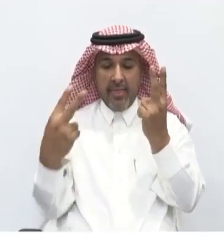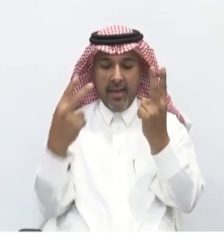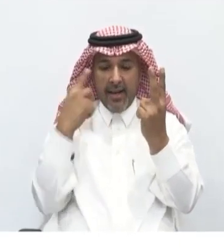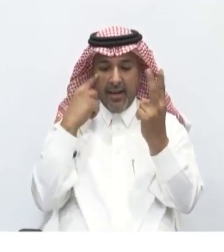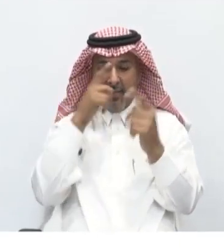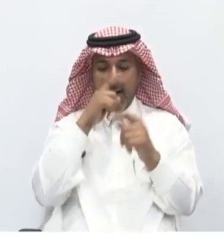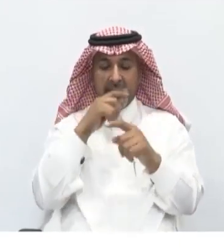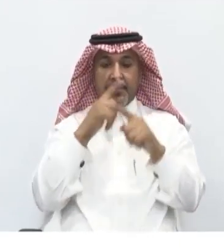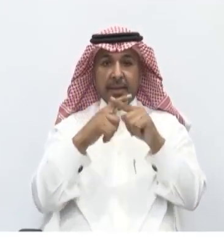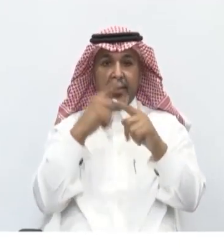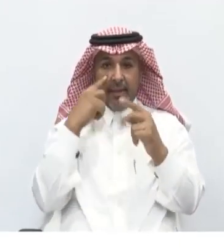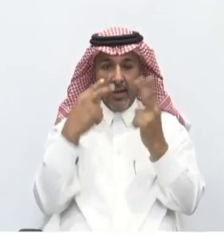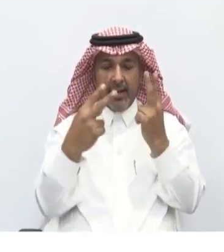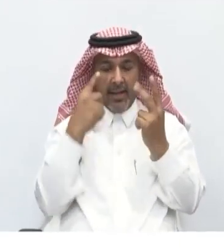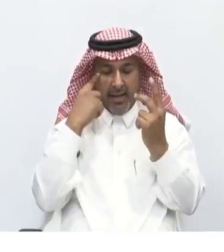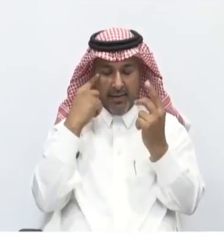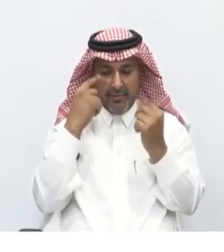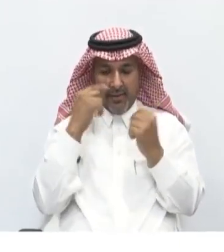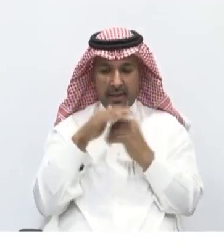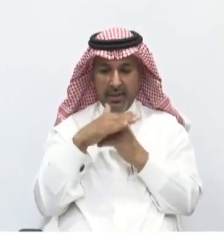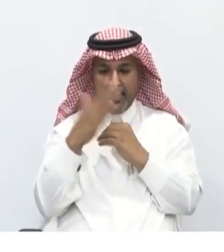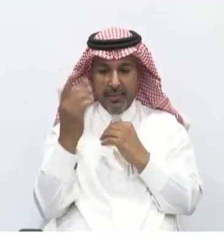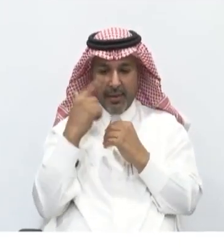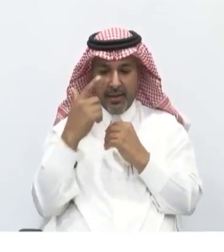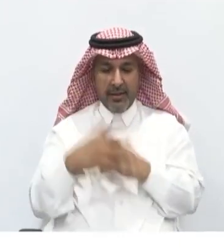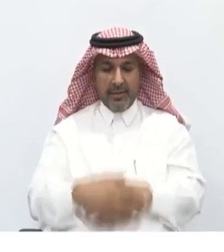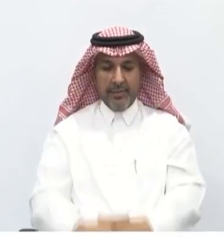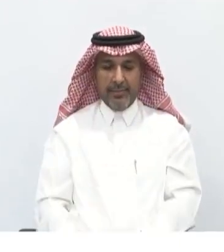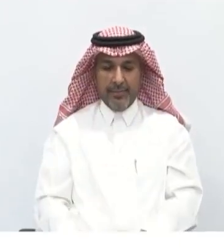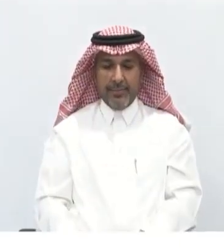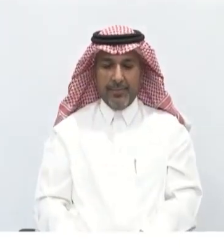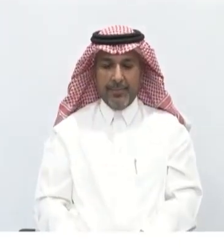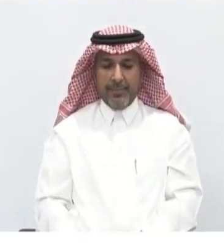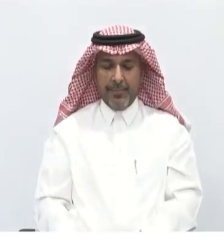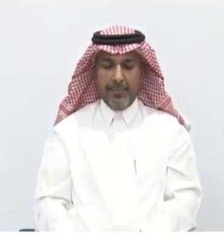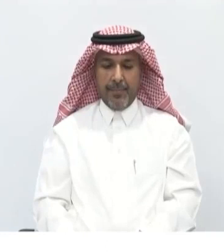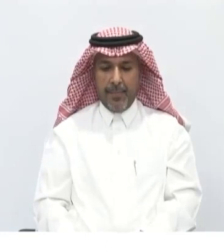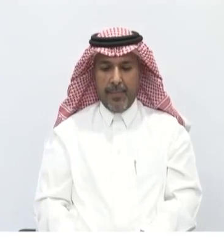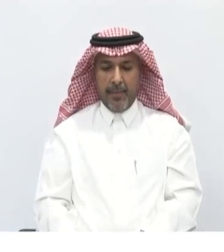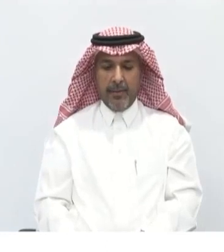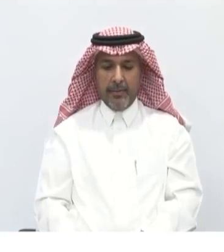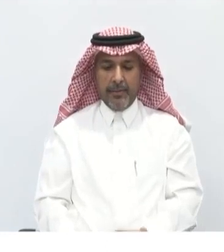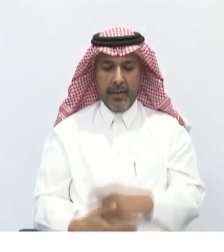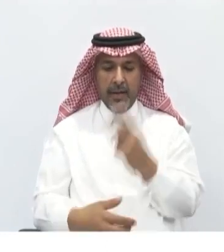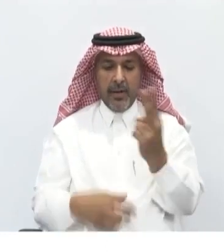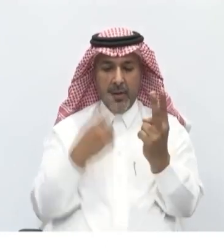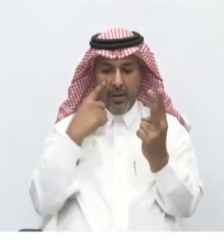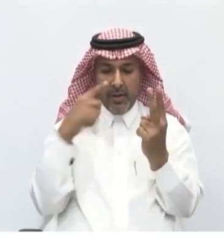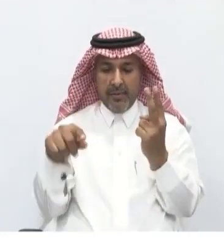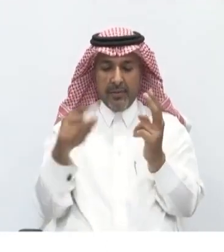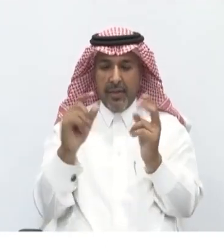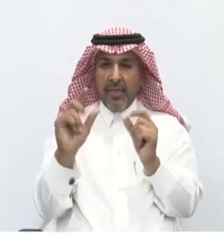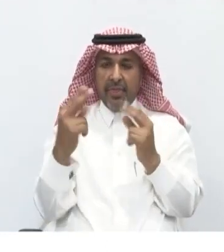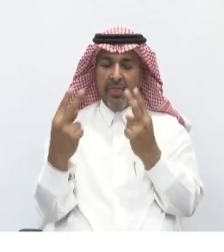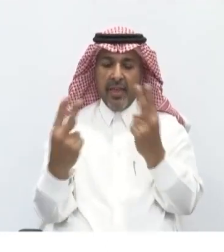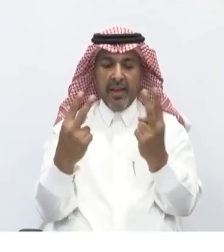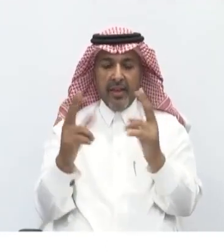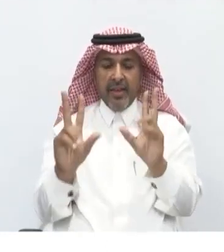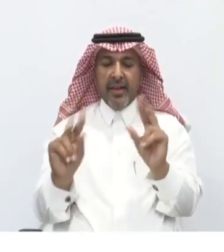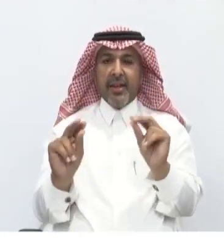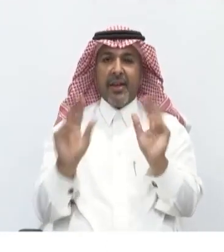في اثنان سيعطيني الكلور اثنان تغير معي الهيدروجين واصبح اثنان وهنا اثنان اذا